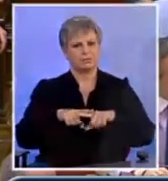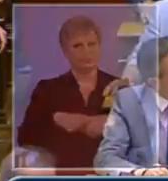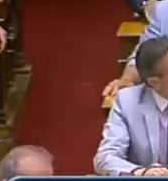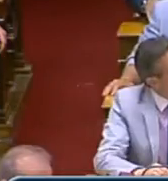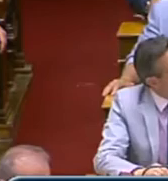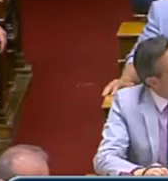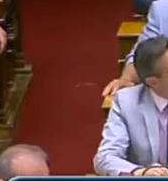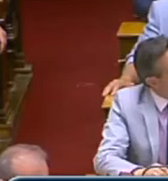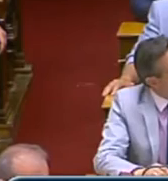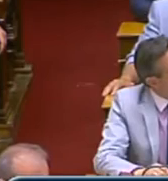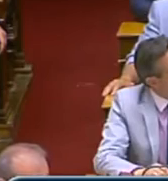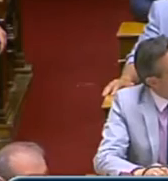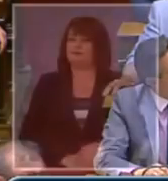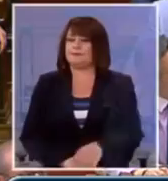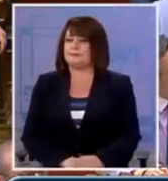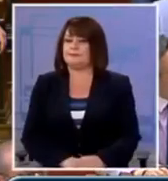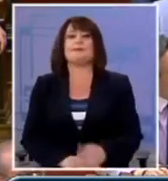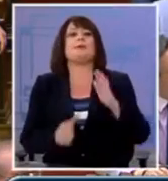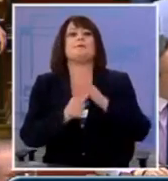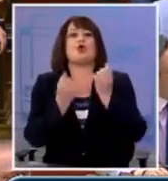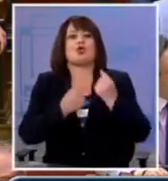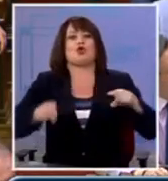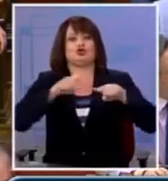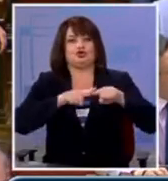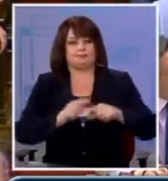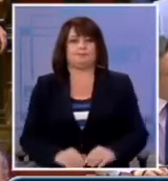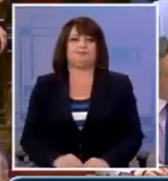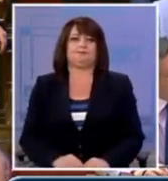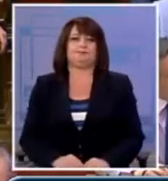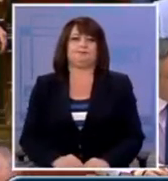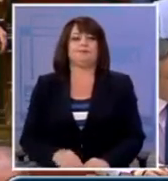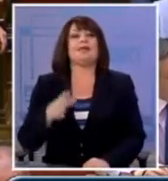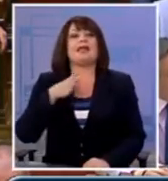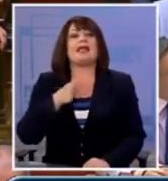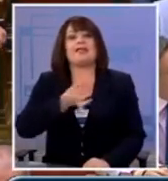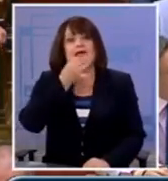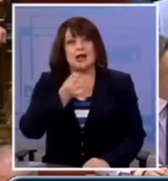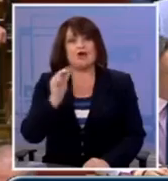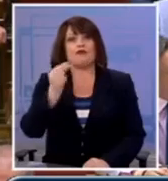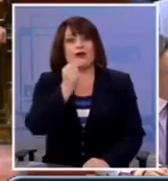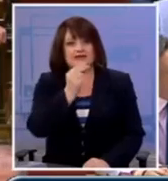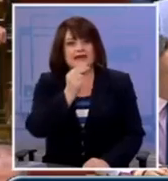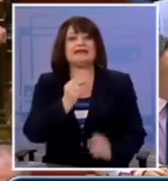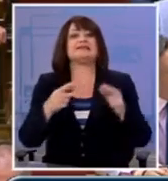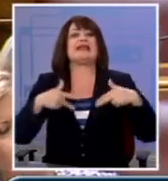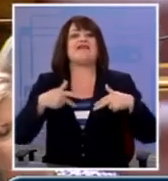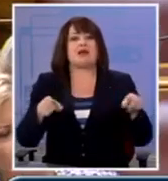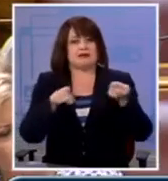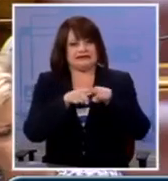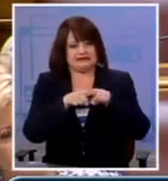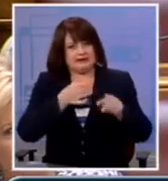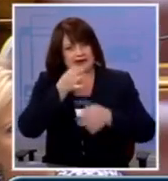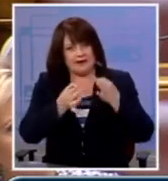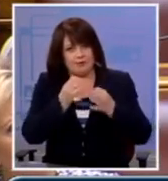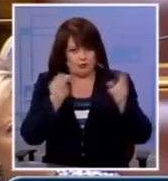Κύριε Πρόεδρε, θέλω να απευθυνθώ στους βουλευτές της συμπολίτευσης και να πω μόνο δύο λόγια.